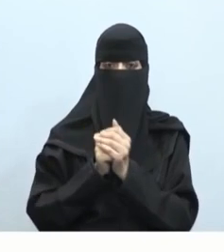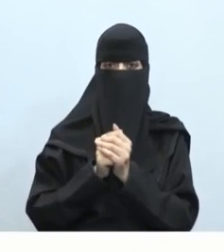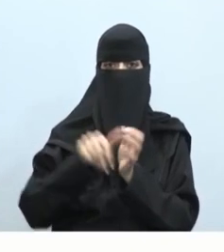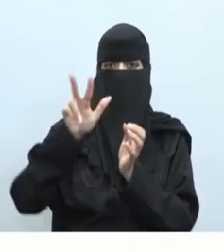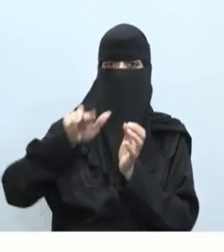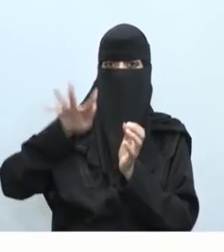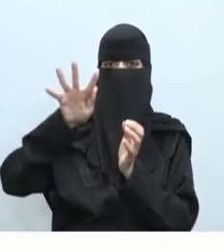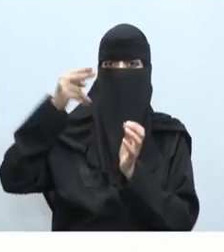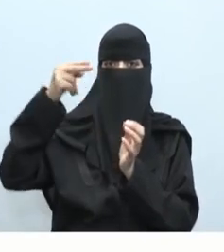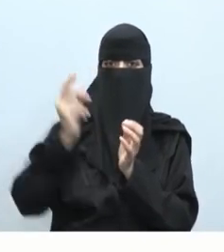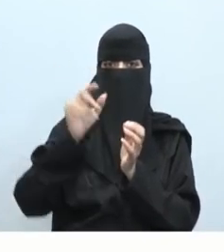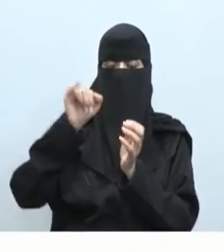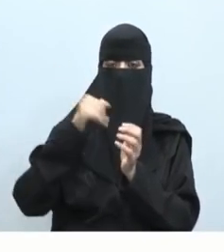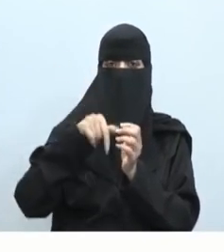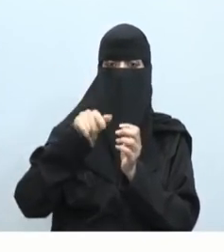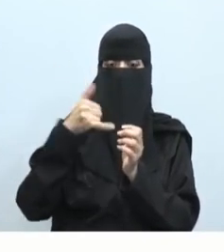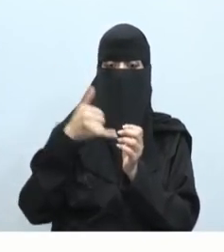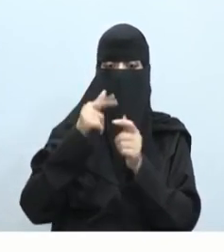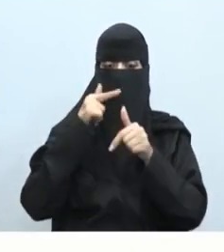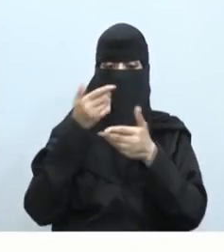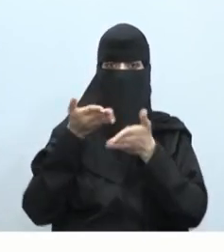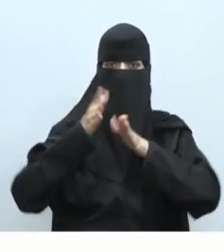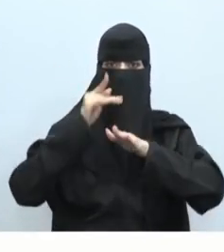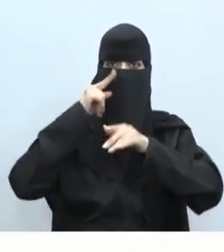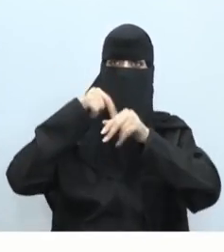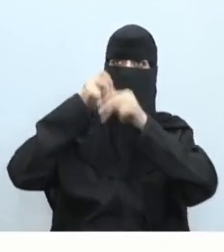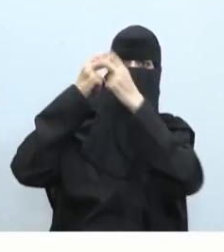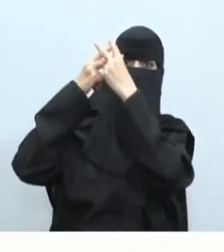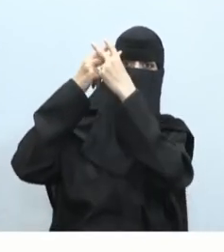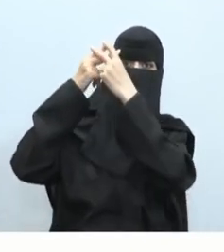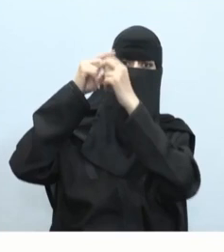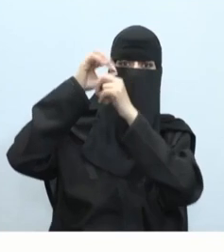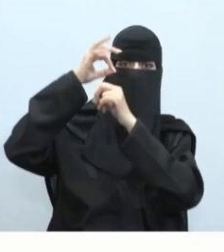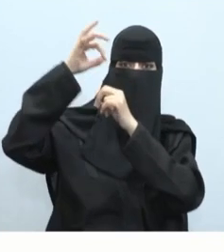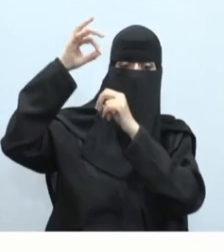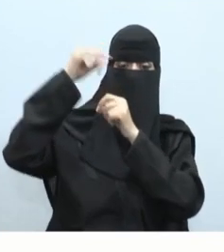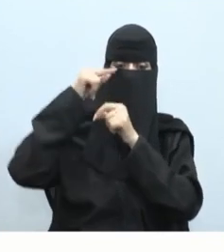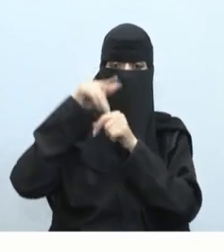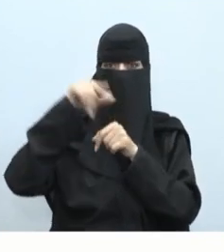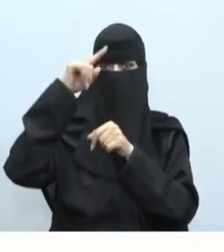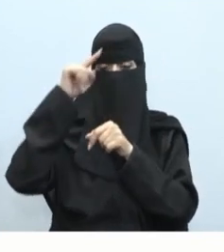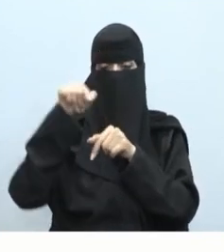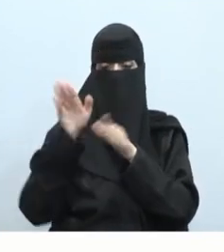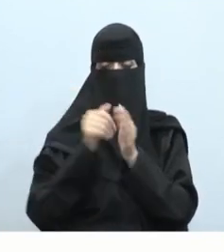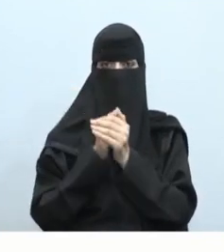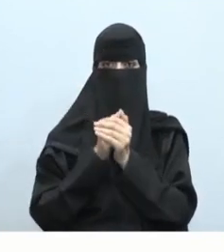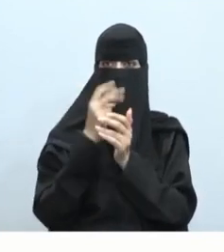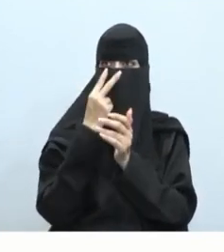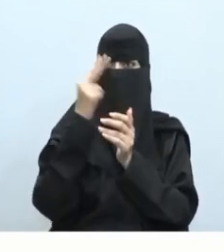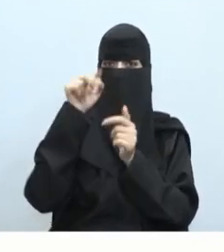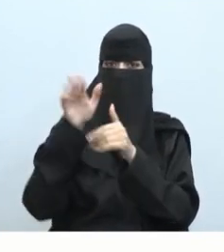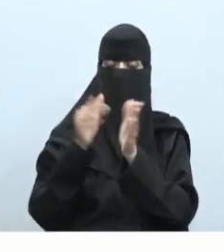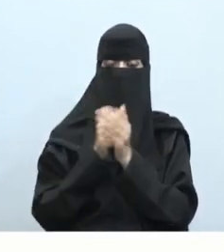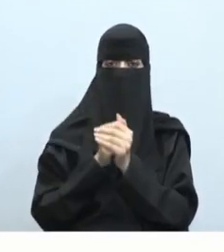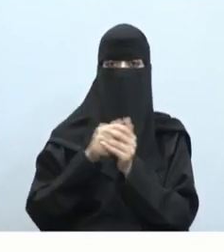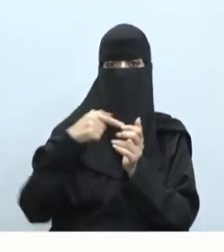نشاهدها هي اكثر النجوم لمعانا هذه من امثله النجوم المشاهده وهي